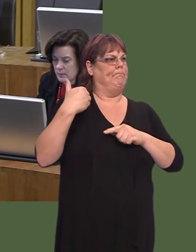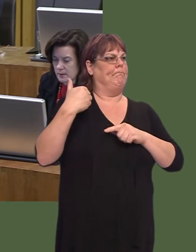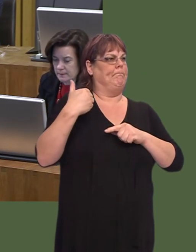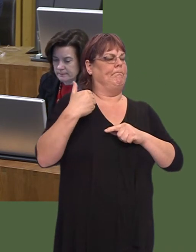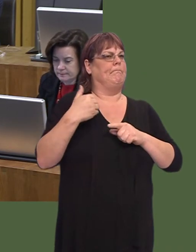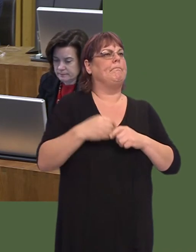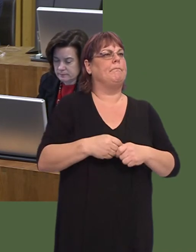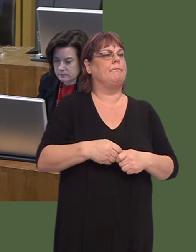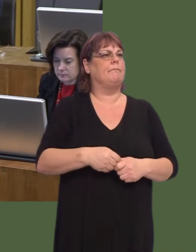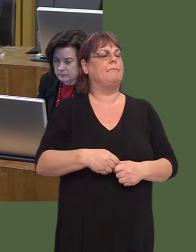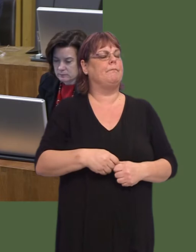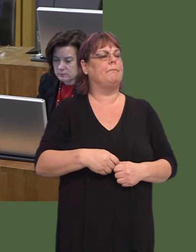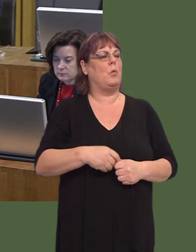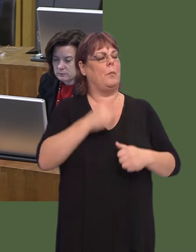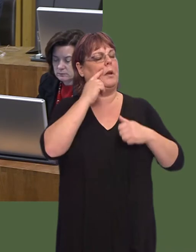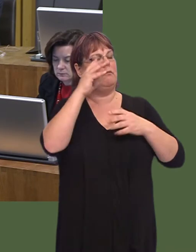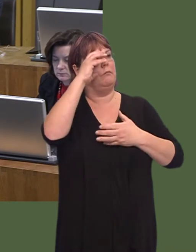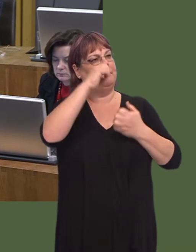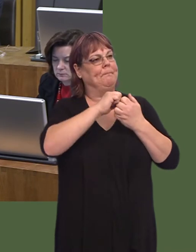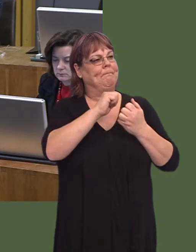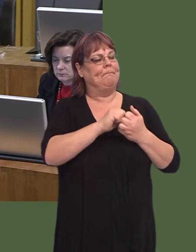bod cyfeibion yn cael i